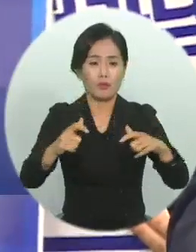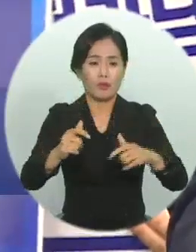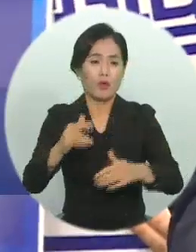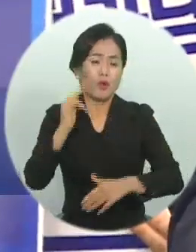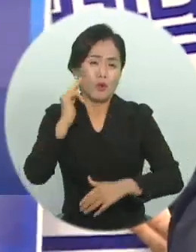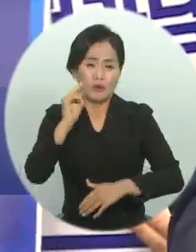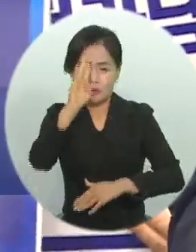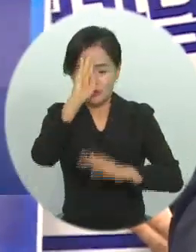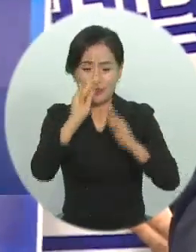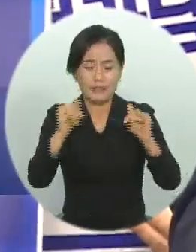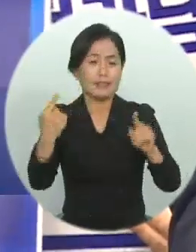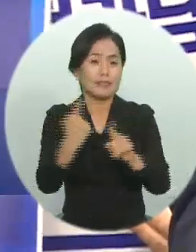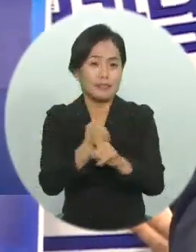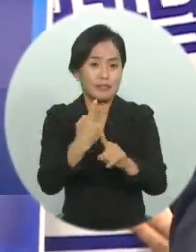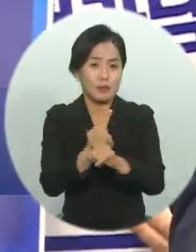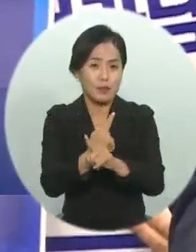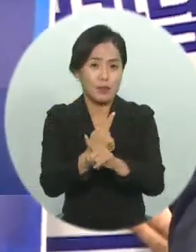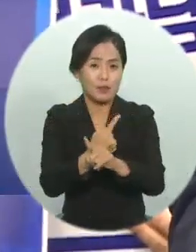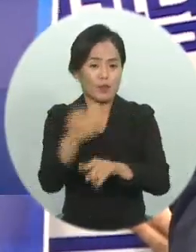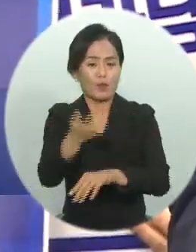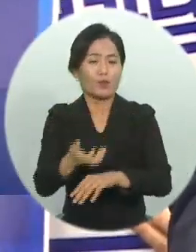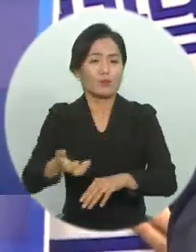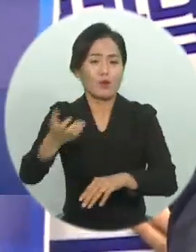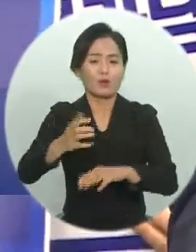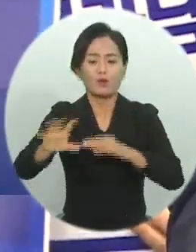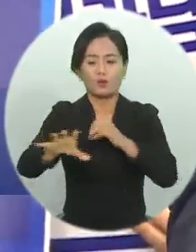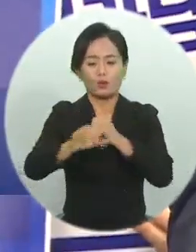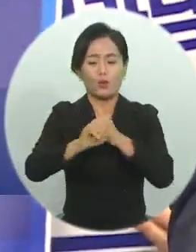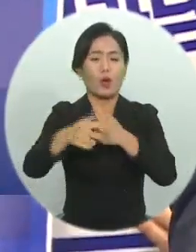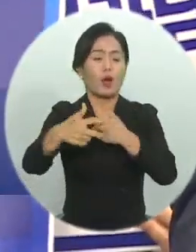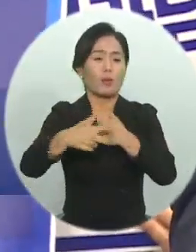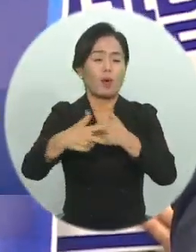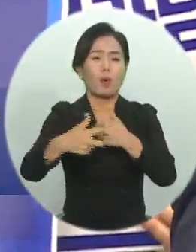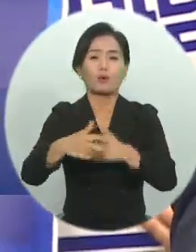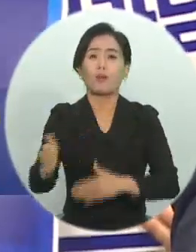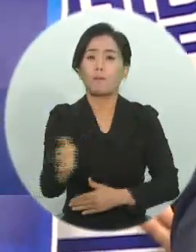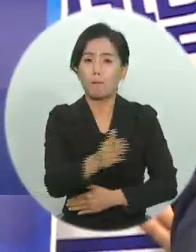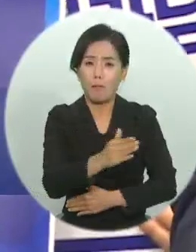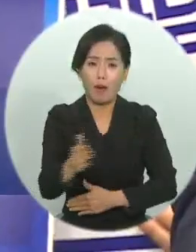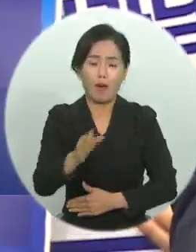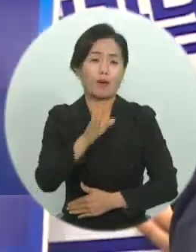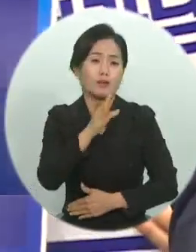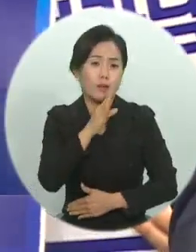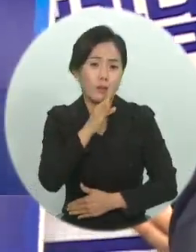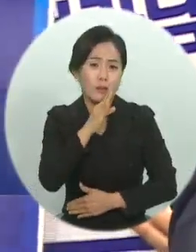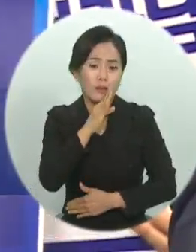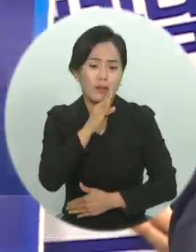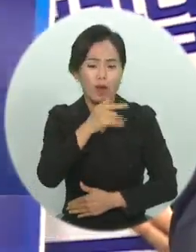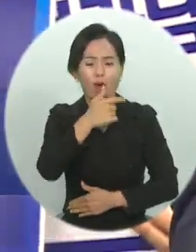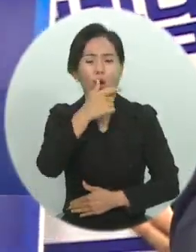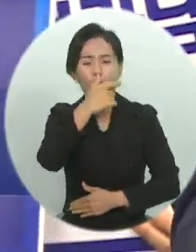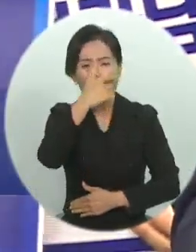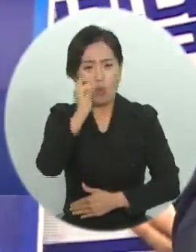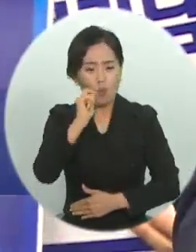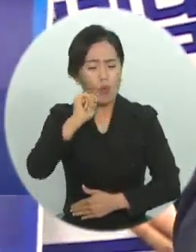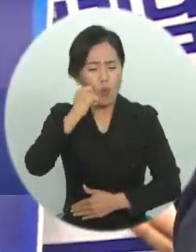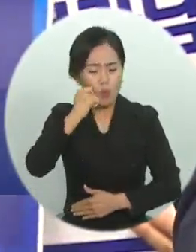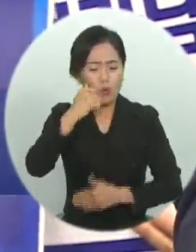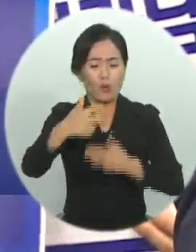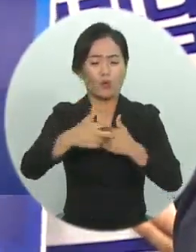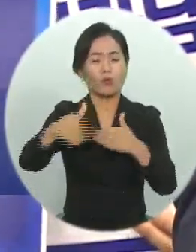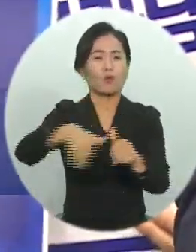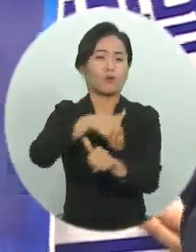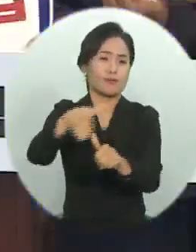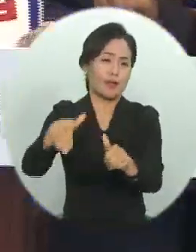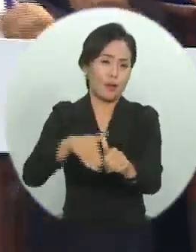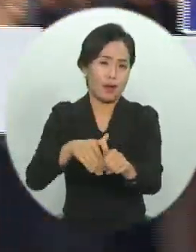중증 질환자를 치료하는 상급 종합병원이 전혀 없는 지극히 열악한 의료 상황에